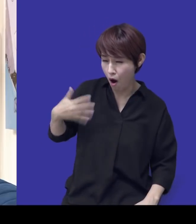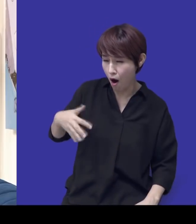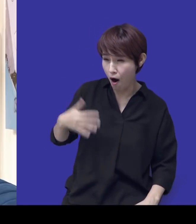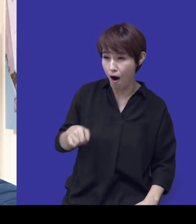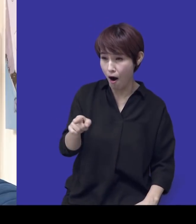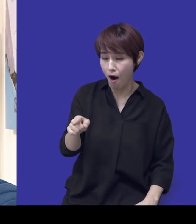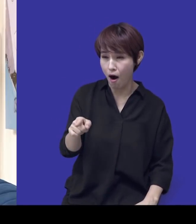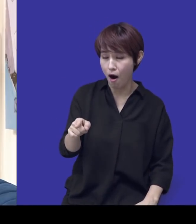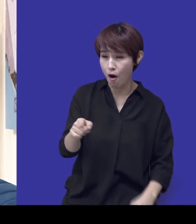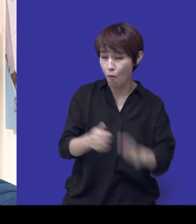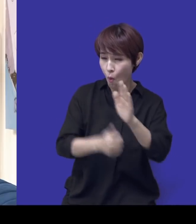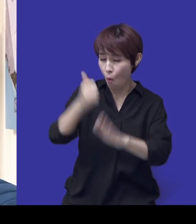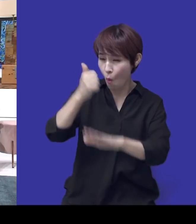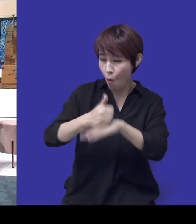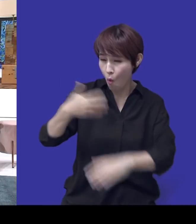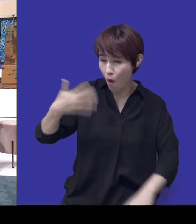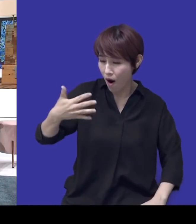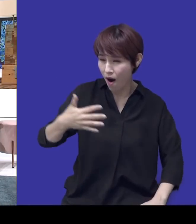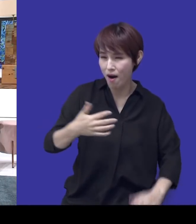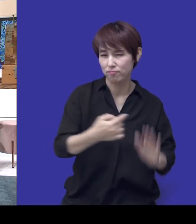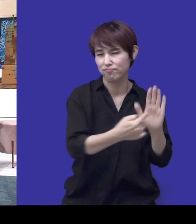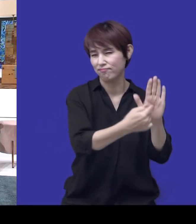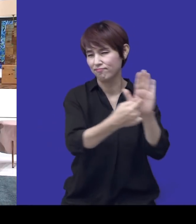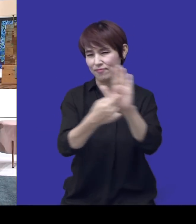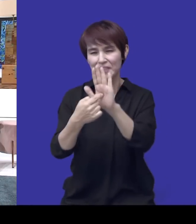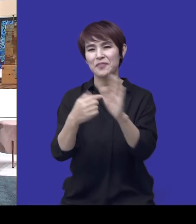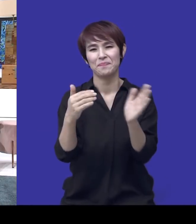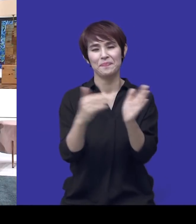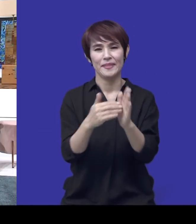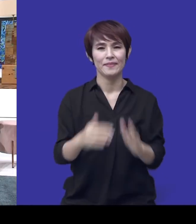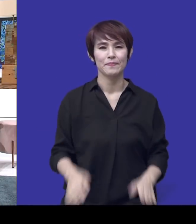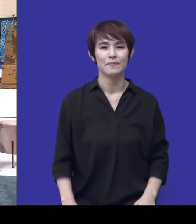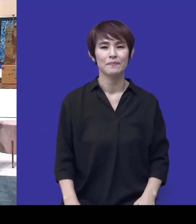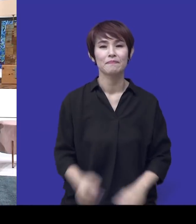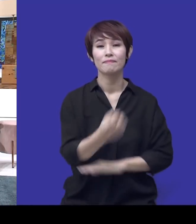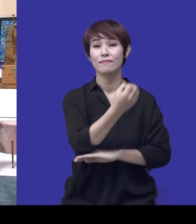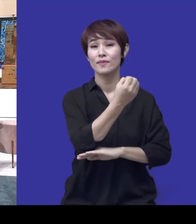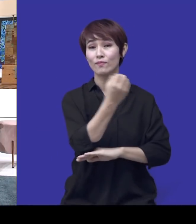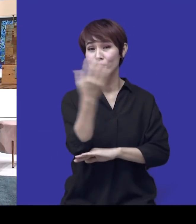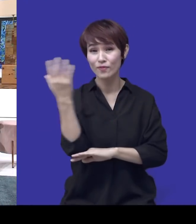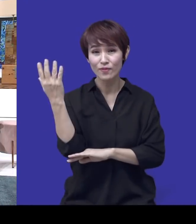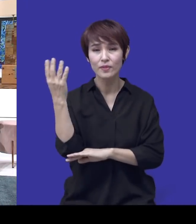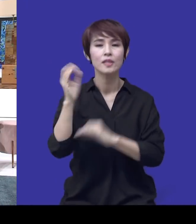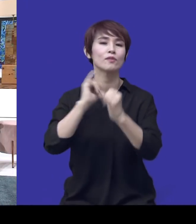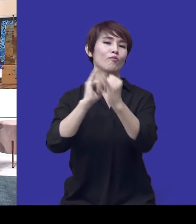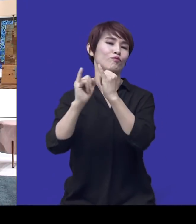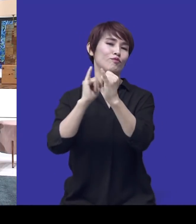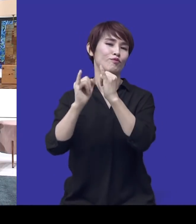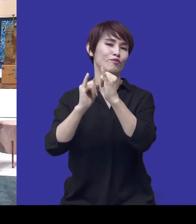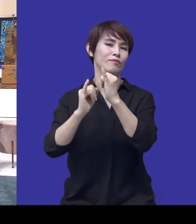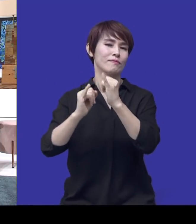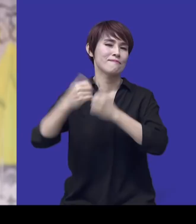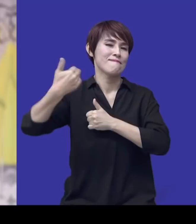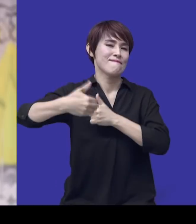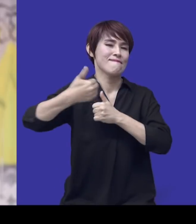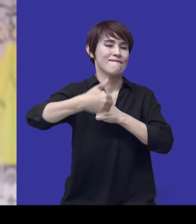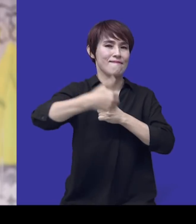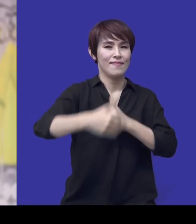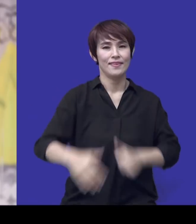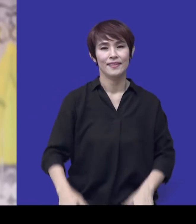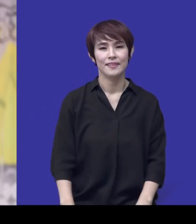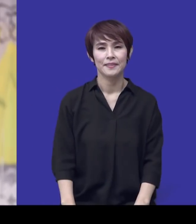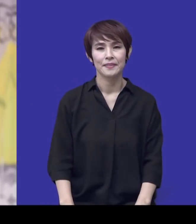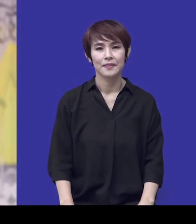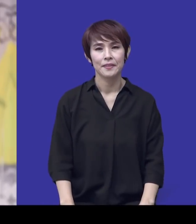나오고 그리고 그때 엄청나게 큰 그 신문에서 인터뷰가 오고 네.